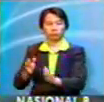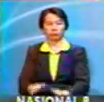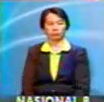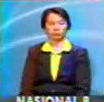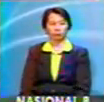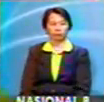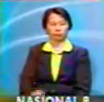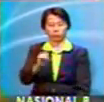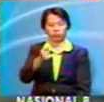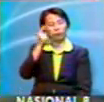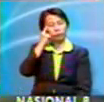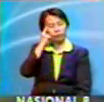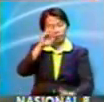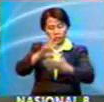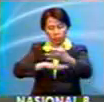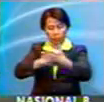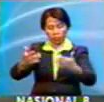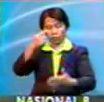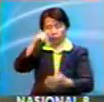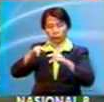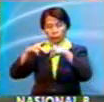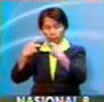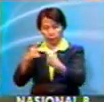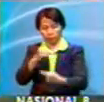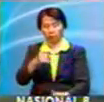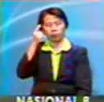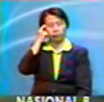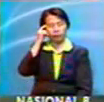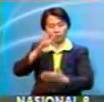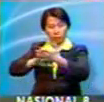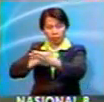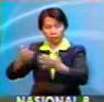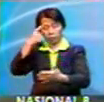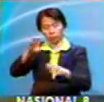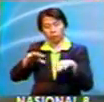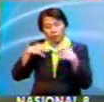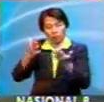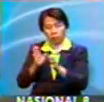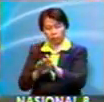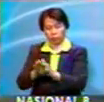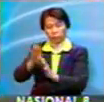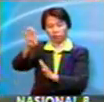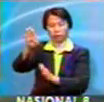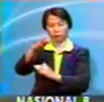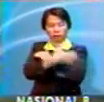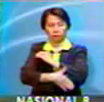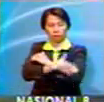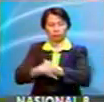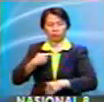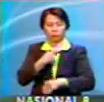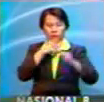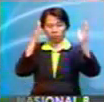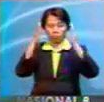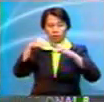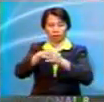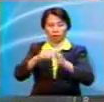Sekadar memikirkan soal kerangka untuk parti, bahkan memikirkan juga kerangka untuk bagaimana membangunkan negara kita Malaysia dalam